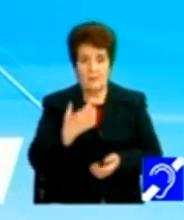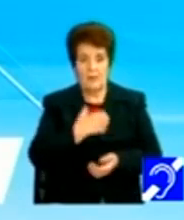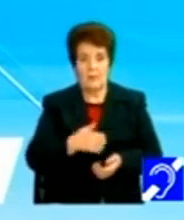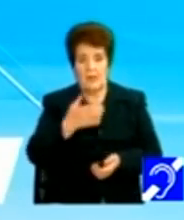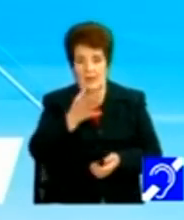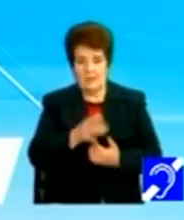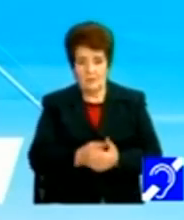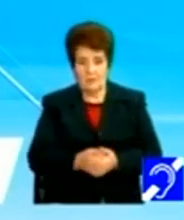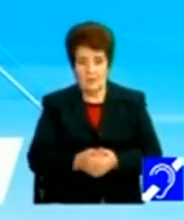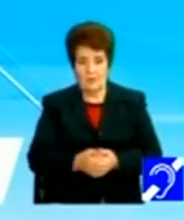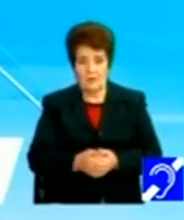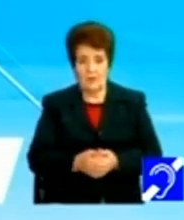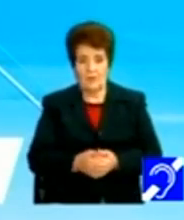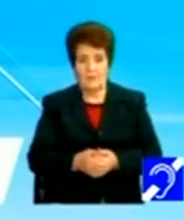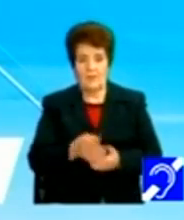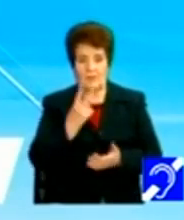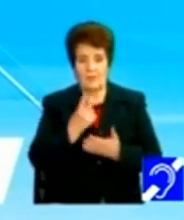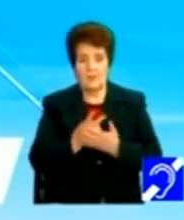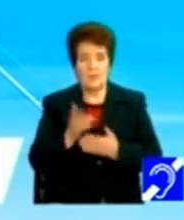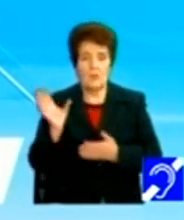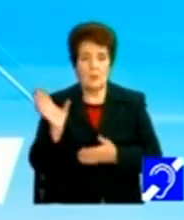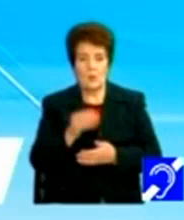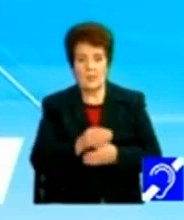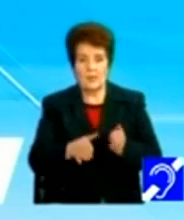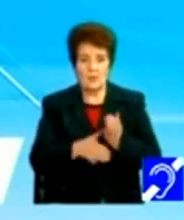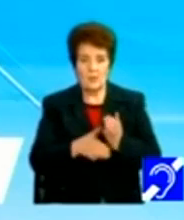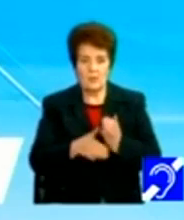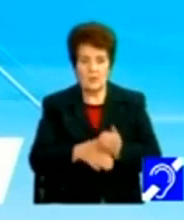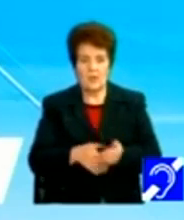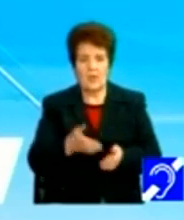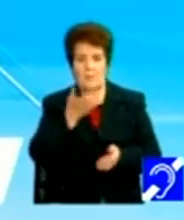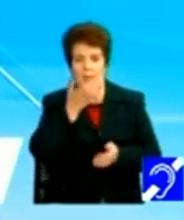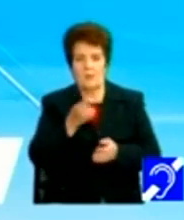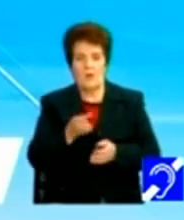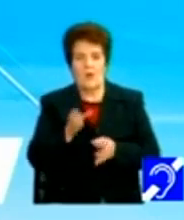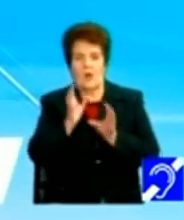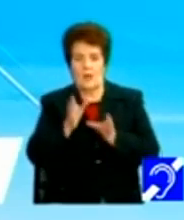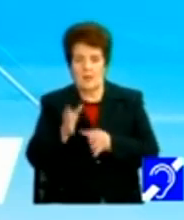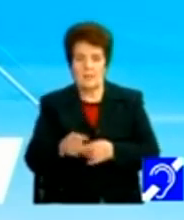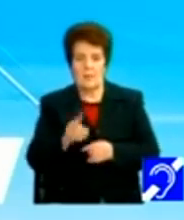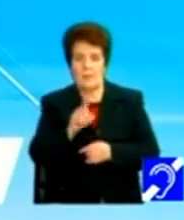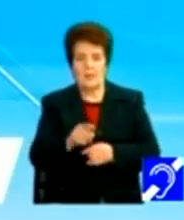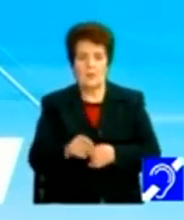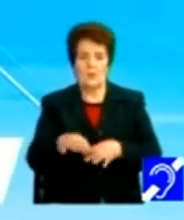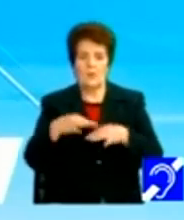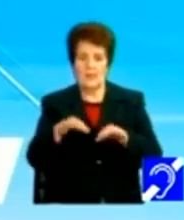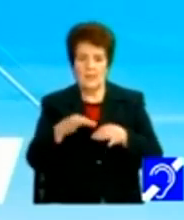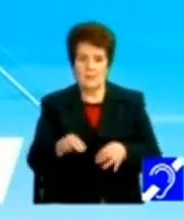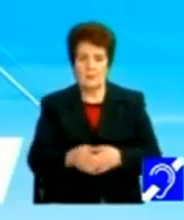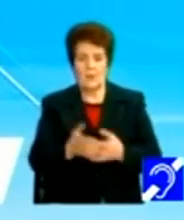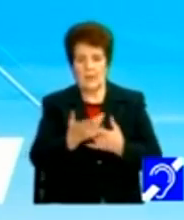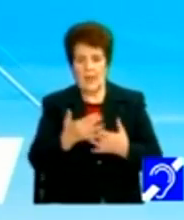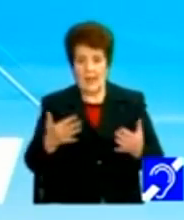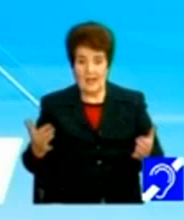Chișinău, păturile sociale vulnerabile au primit ajutoare pentru plata încălzirii, pentru transport, alte tipuri de